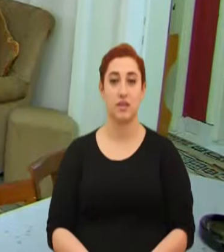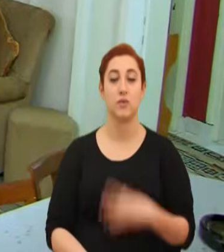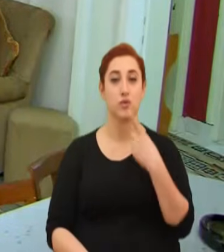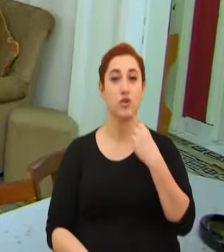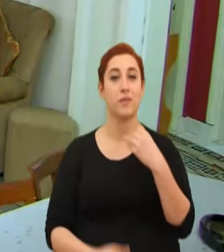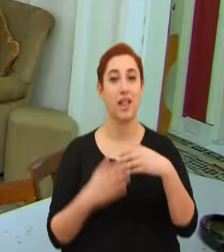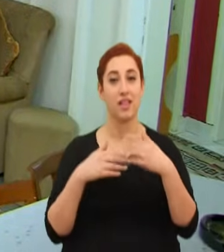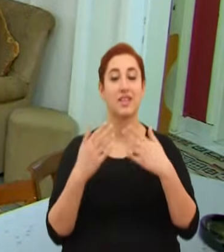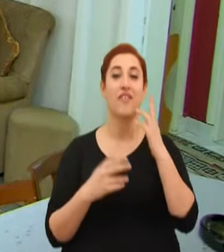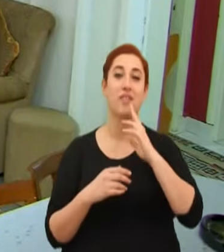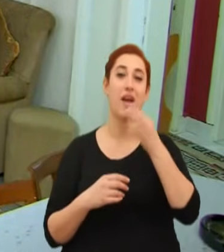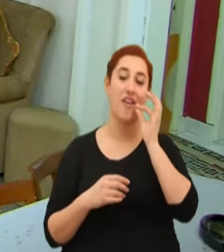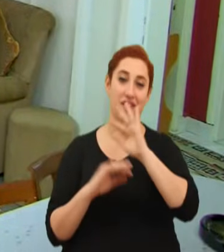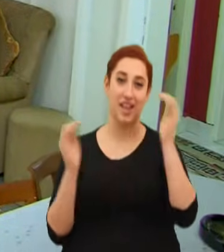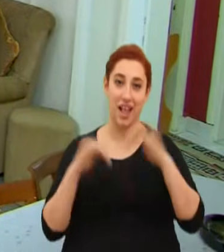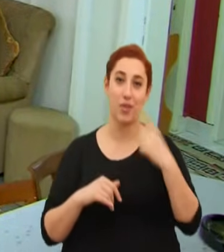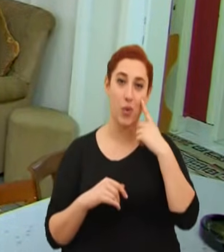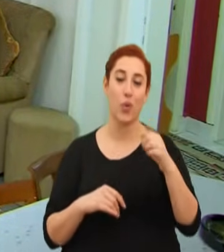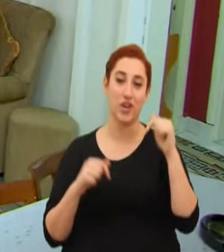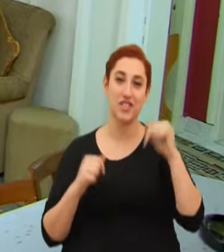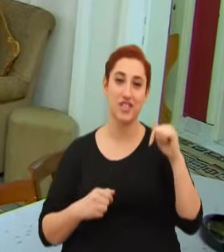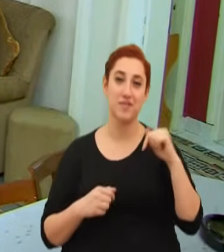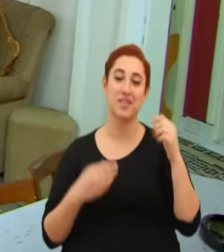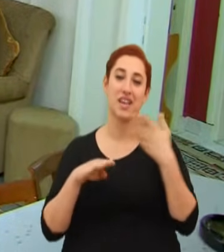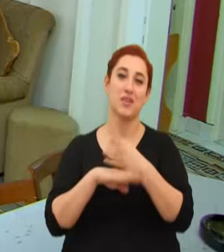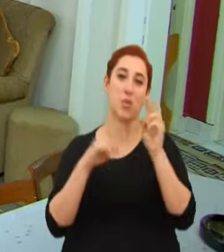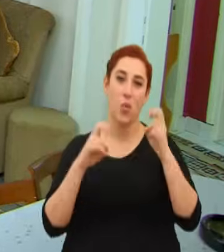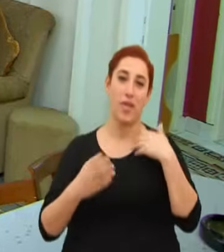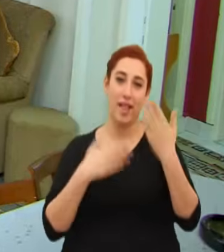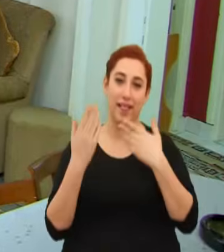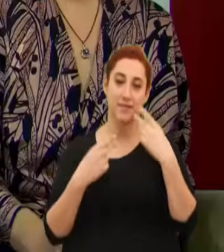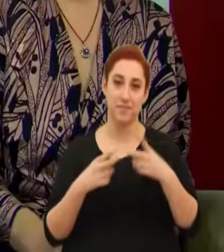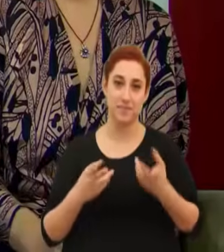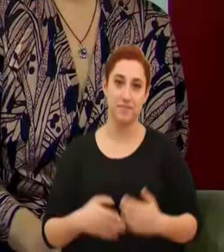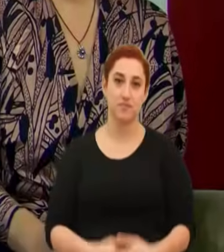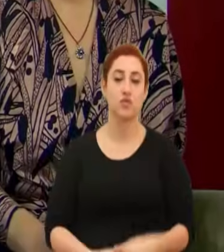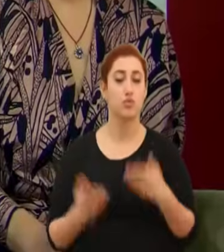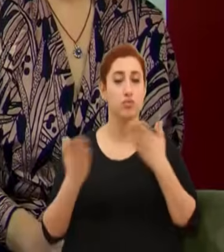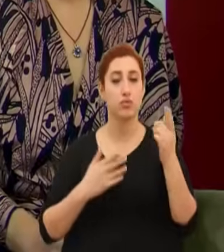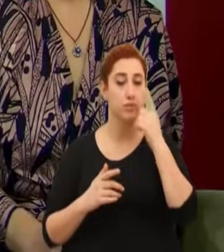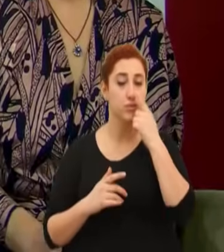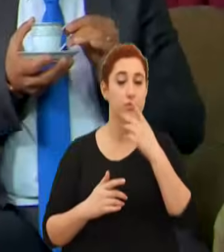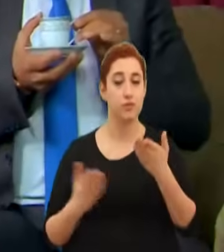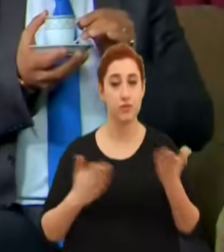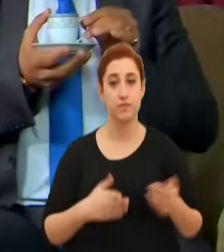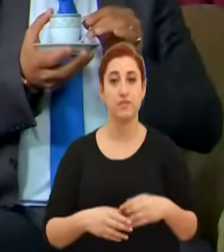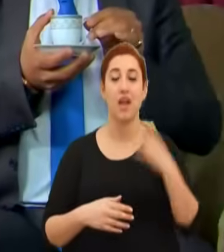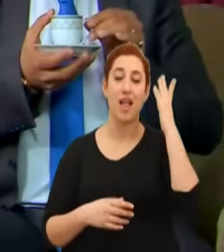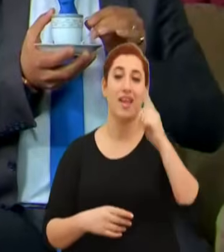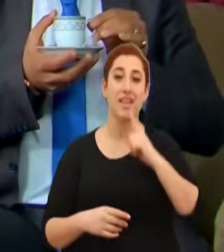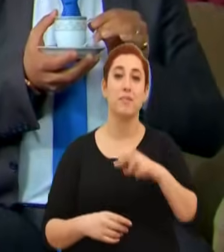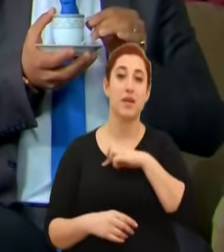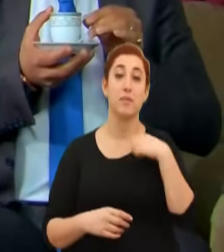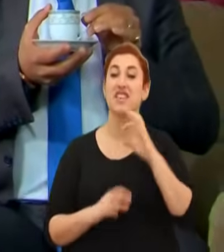Güzel olmuş eline sağlık. Efendim kahveler de geldiğine göre artık asıl mevzuya geçebiliriz. Buyurun müdür bey. Buyurun. Allah'ın